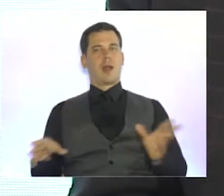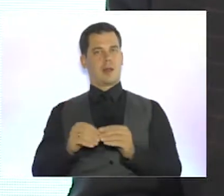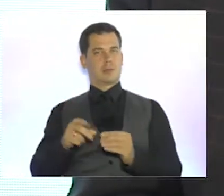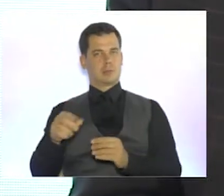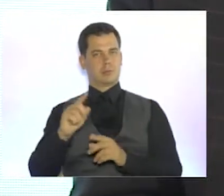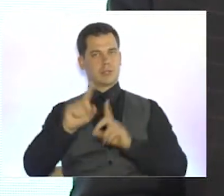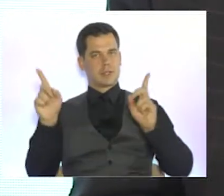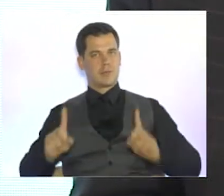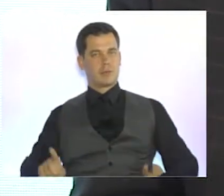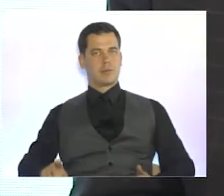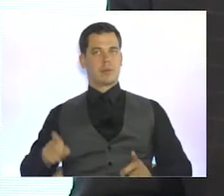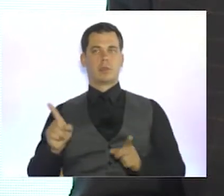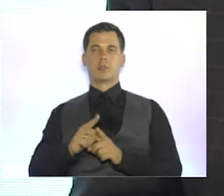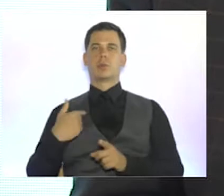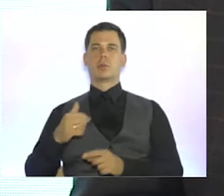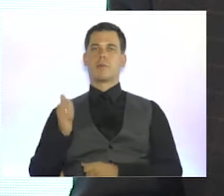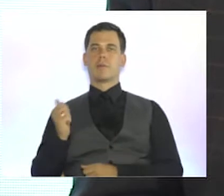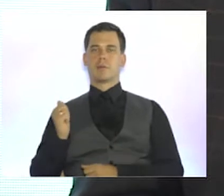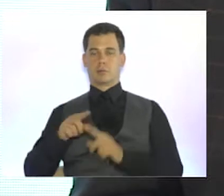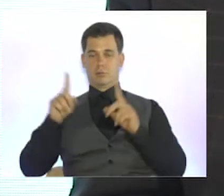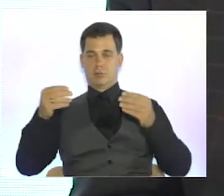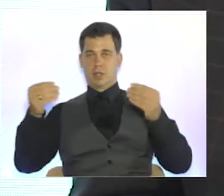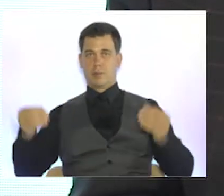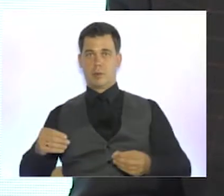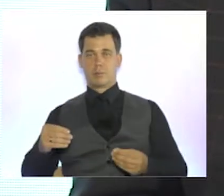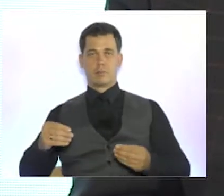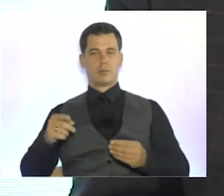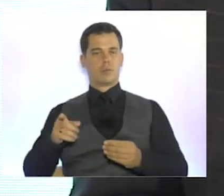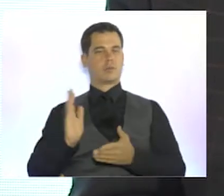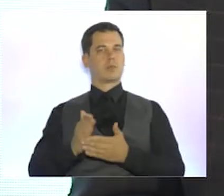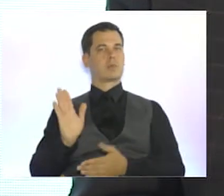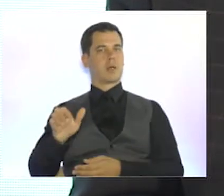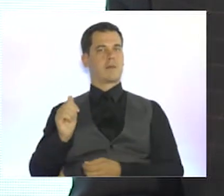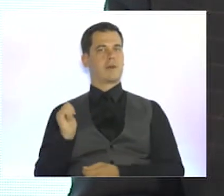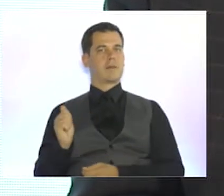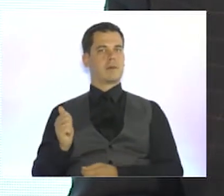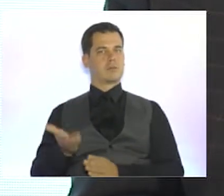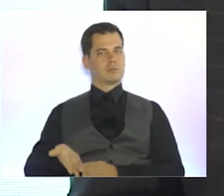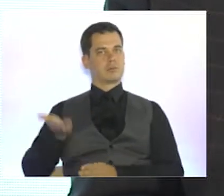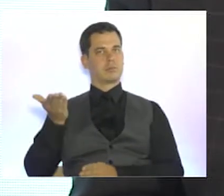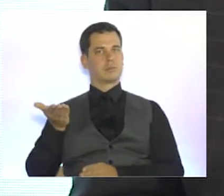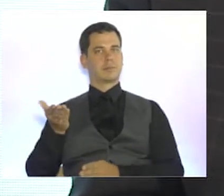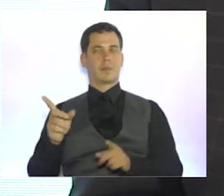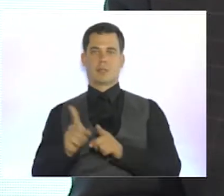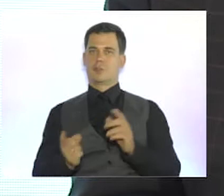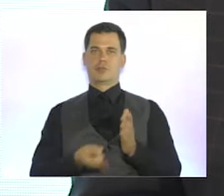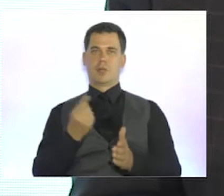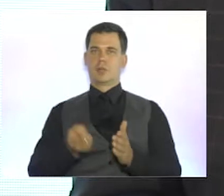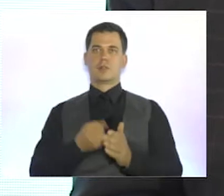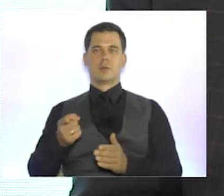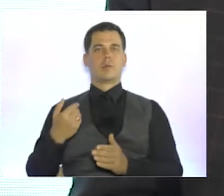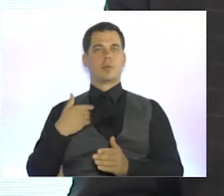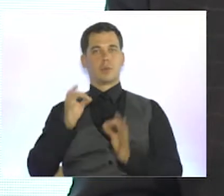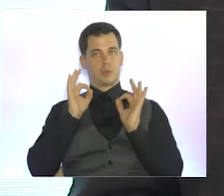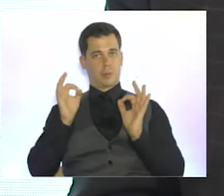tymi dyplomami szły określone kompetencje. Określone kompetencje, określone kwalifikacje i bardzo często absolwent technikum, dobrego